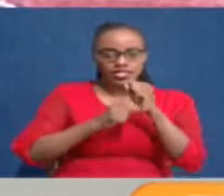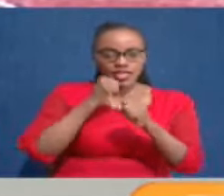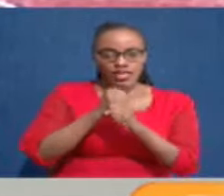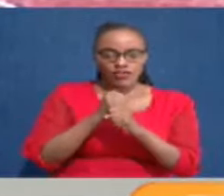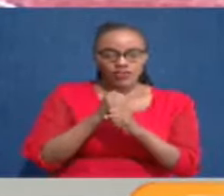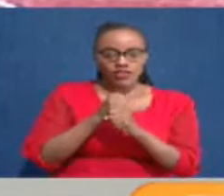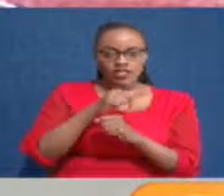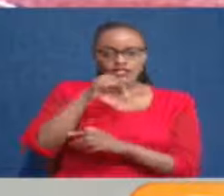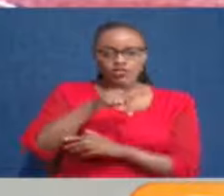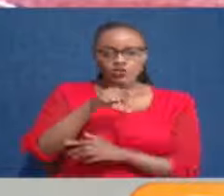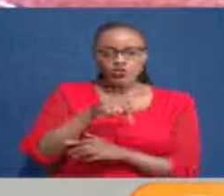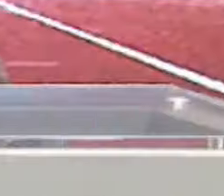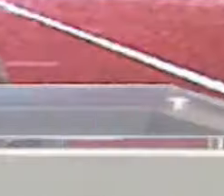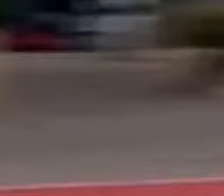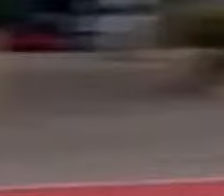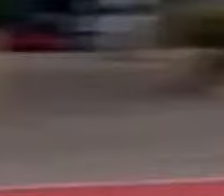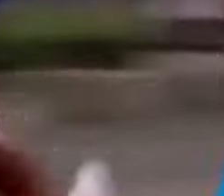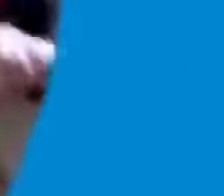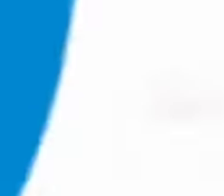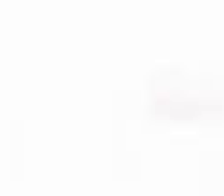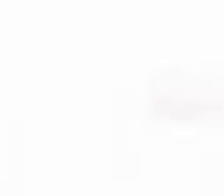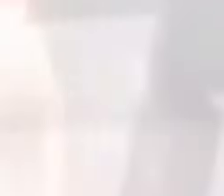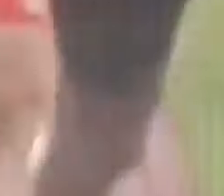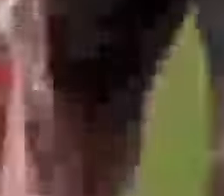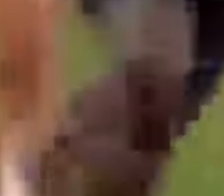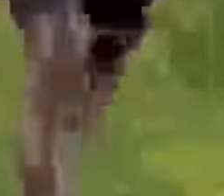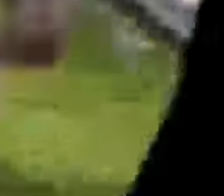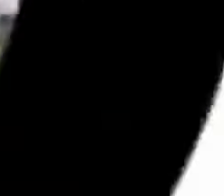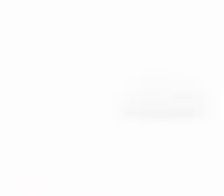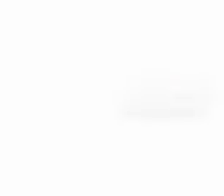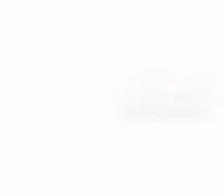katika makala yetu ya Olimpiki.